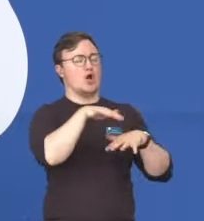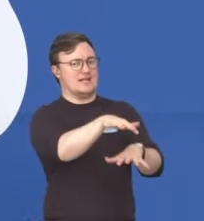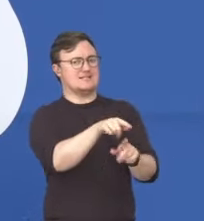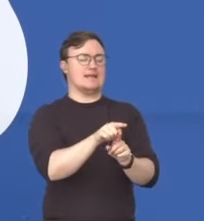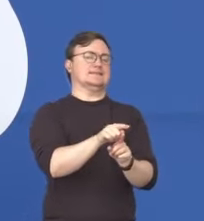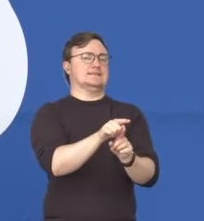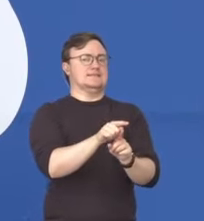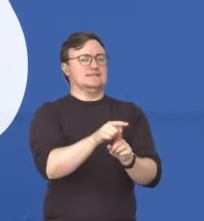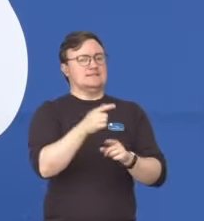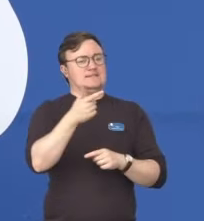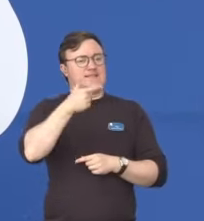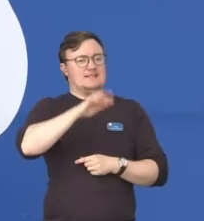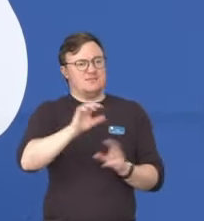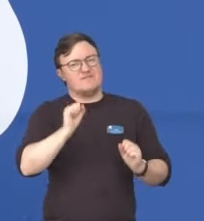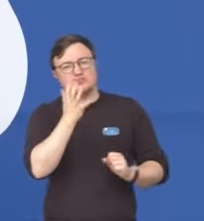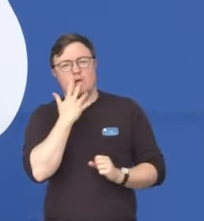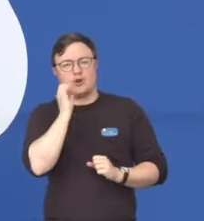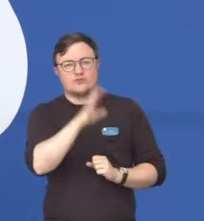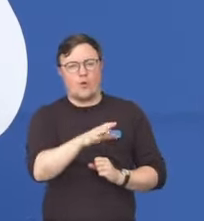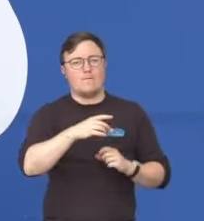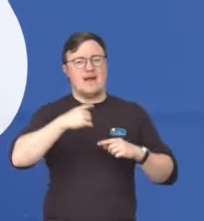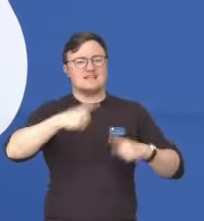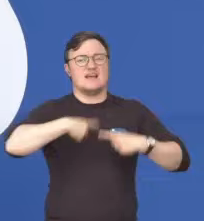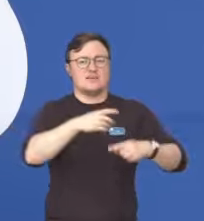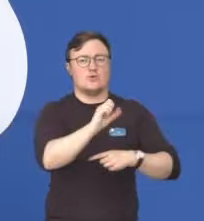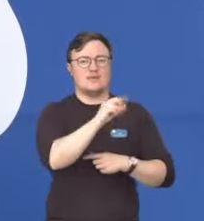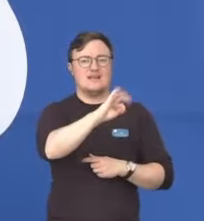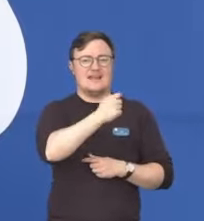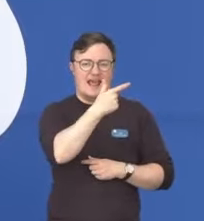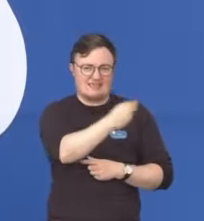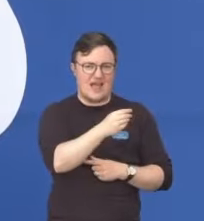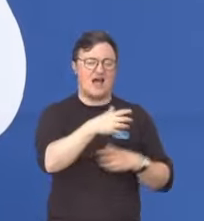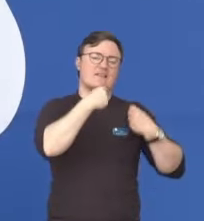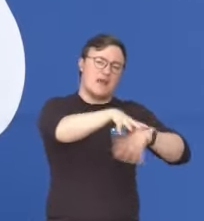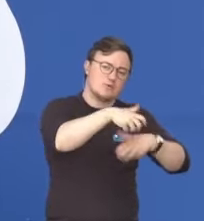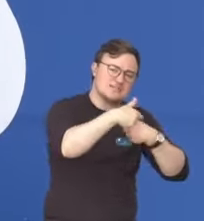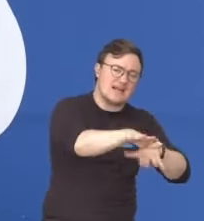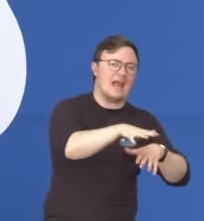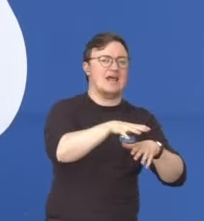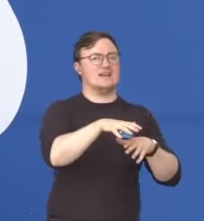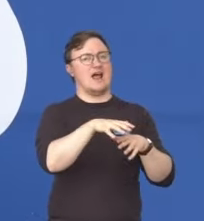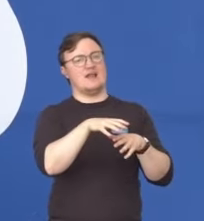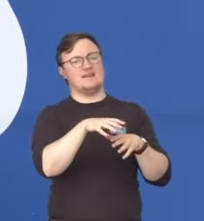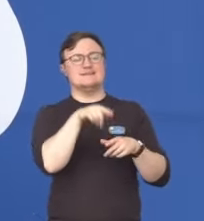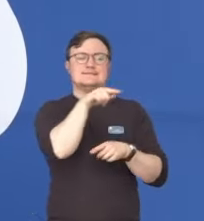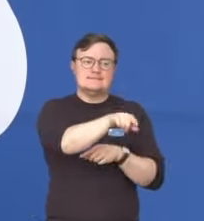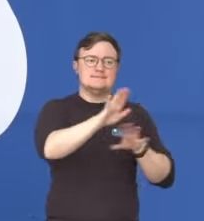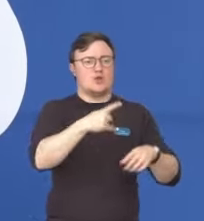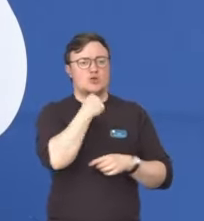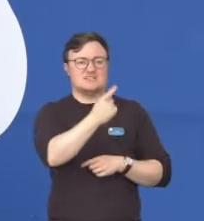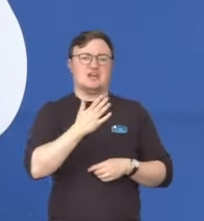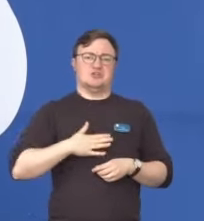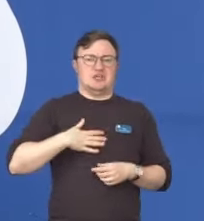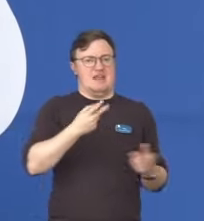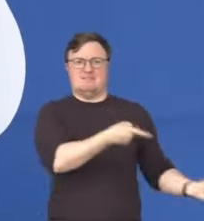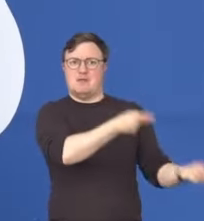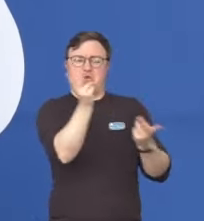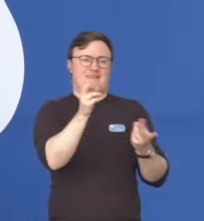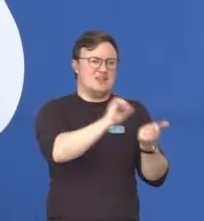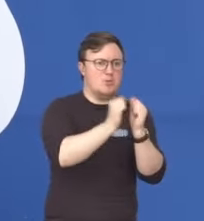har vi kanske på agendan ska prata om det här med generation Greta, folk som demonstrerar, där man, och det har getts uttryck för att man inte tycker att demokratin